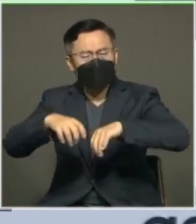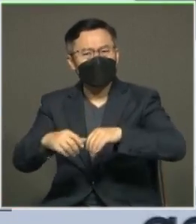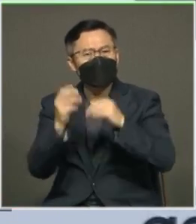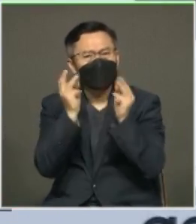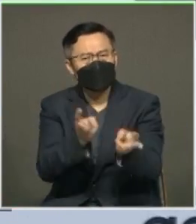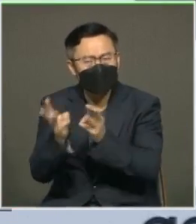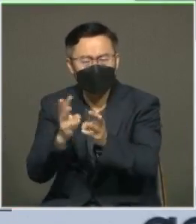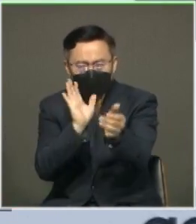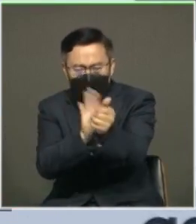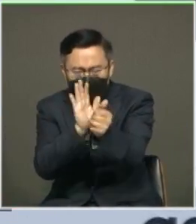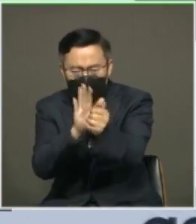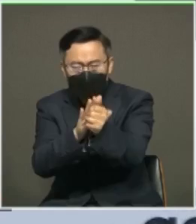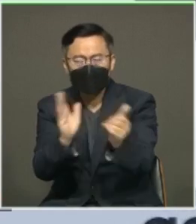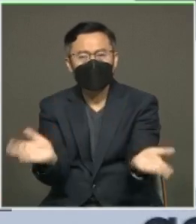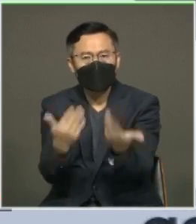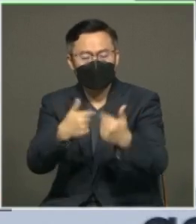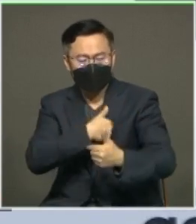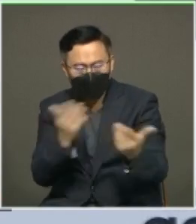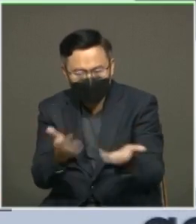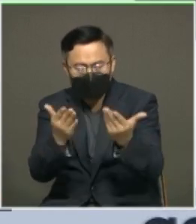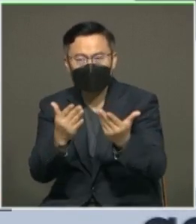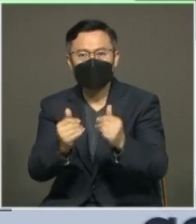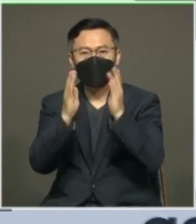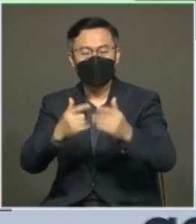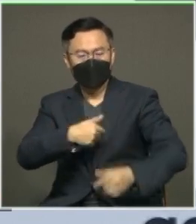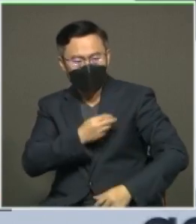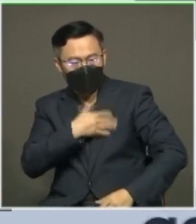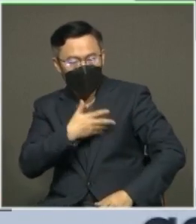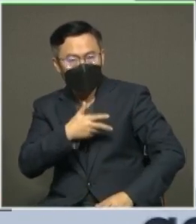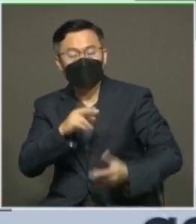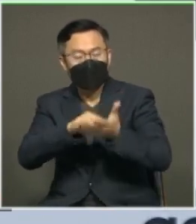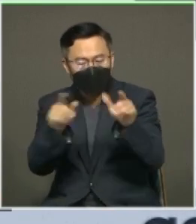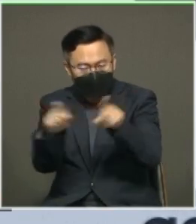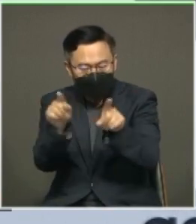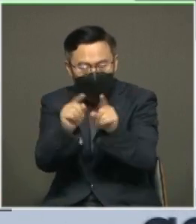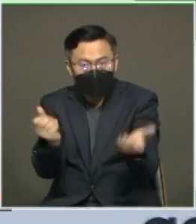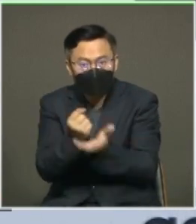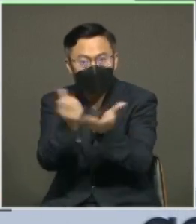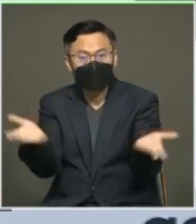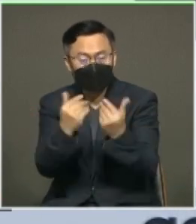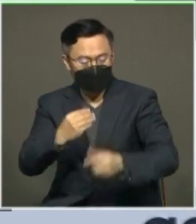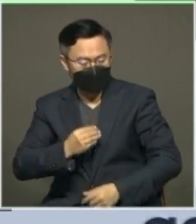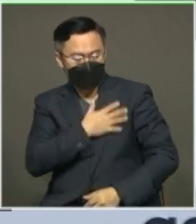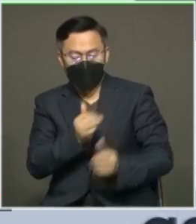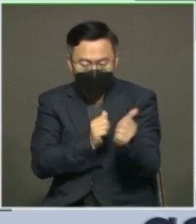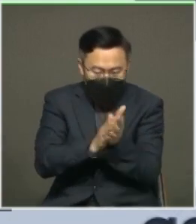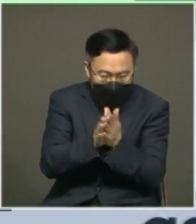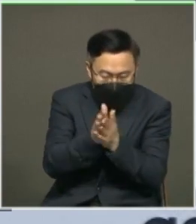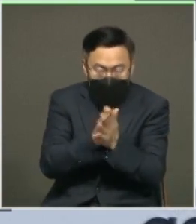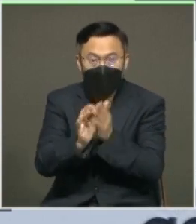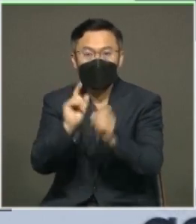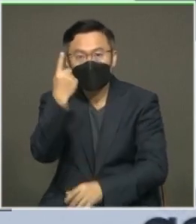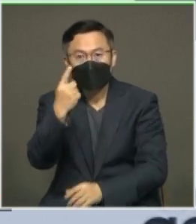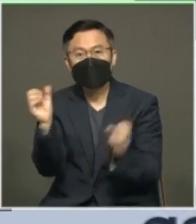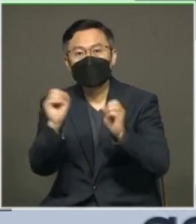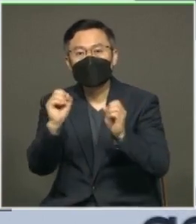ต่างๆแล้วก็เรื่องดราม่าในห้องแต่งตัวที่พอลสโคเนี่ยเขาออกมาพูดนะคะพูดในรายการที่เขารับหน้า